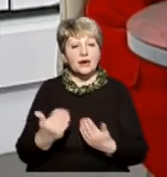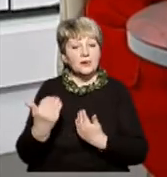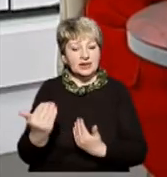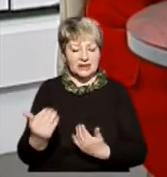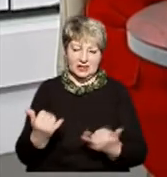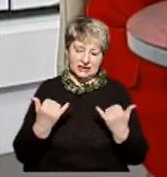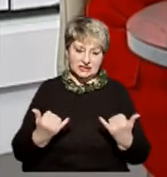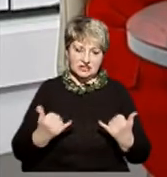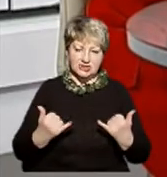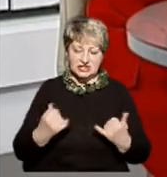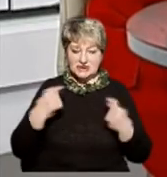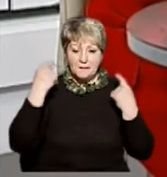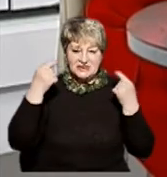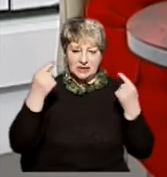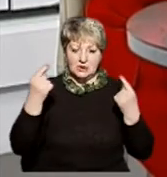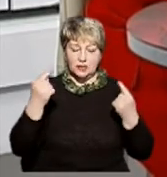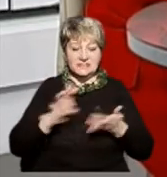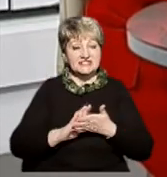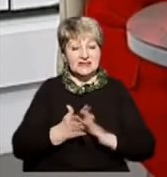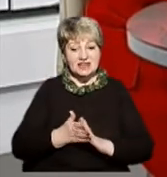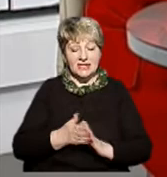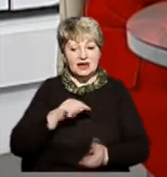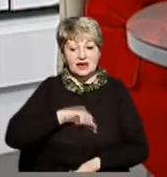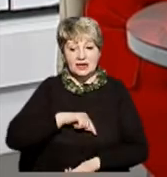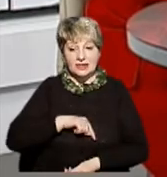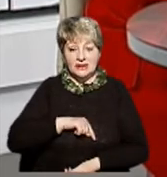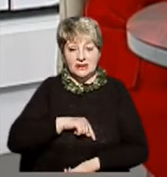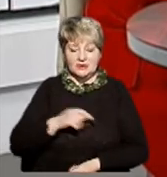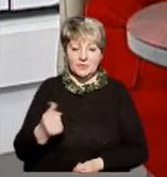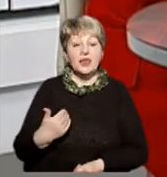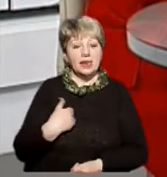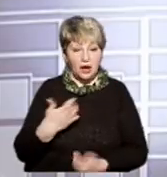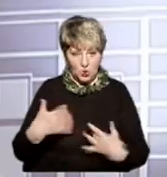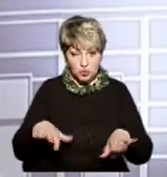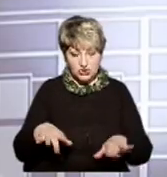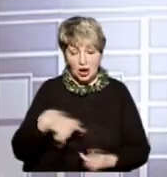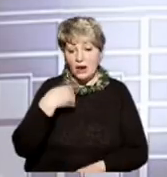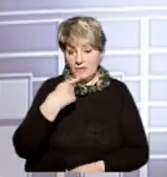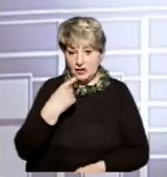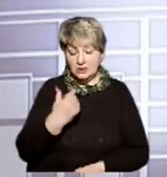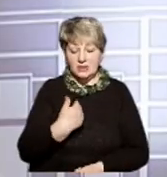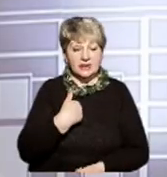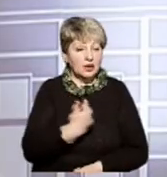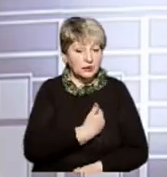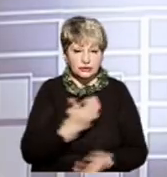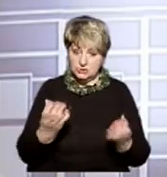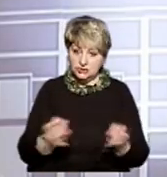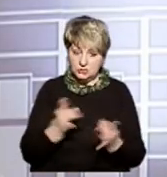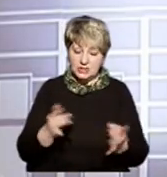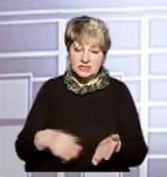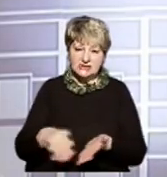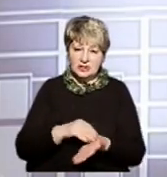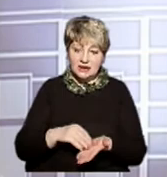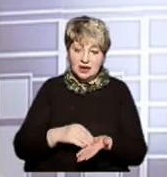і працівників всіх, які у вас працюють? Знаєте, я у сюжеті вже говорила, і я хочу подякувати